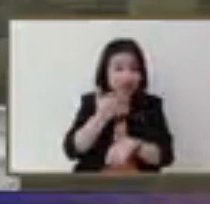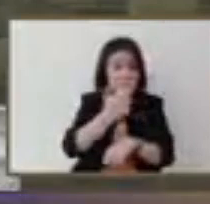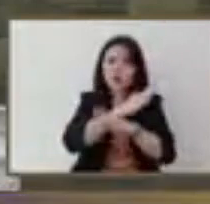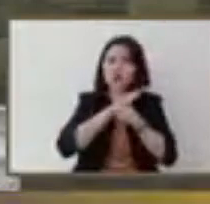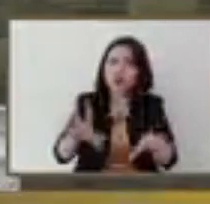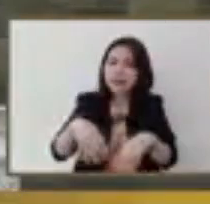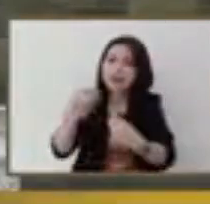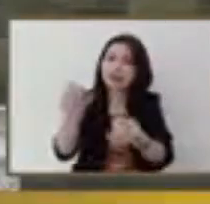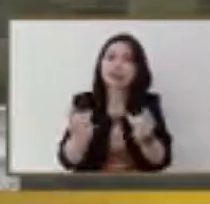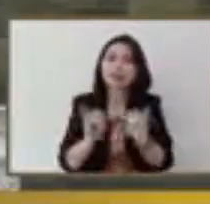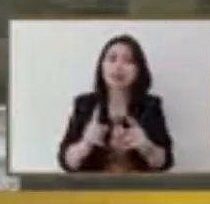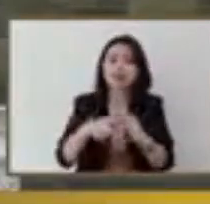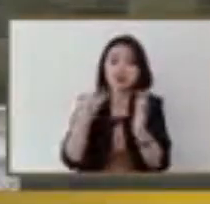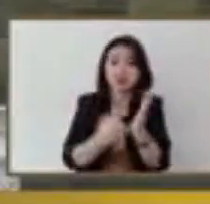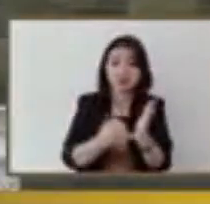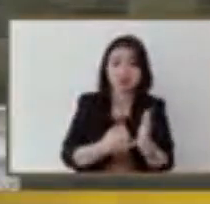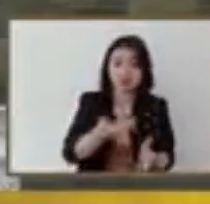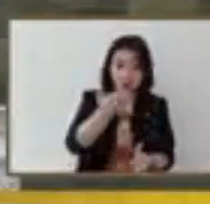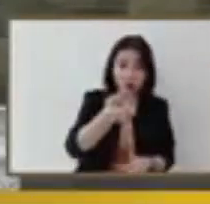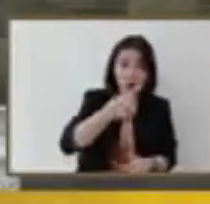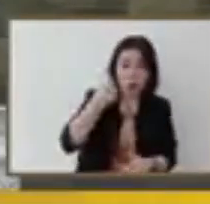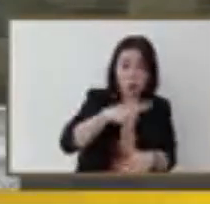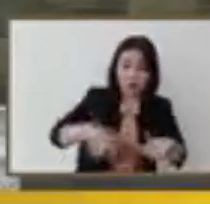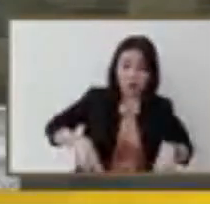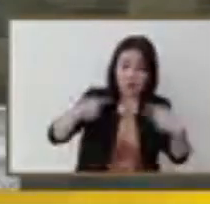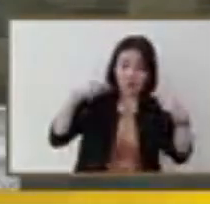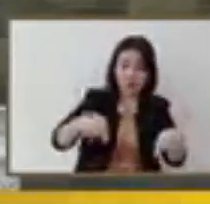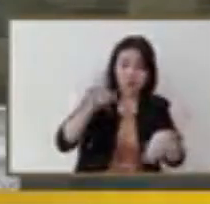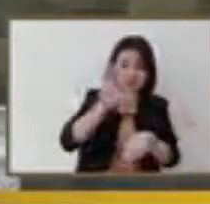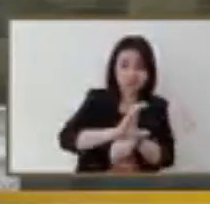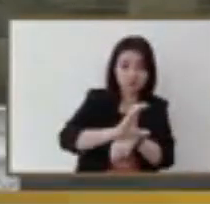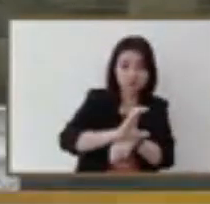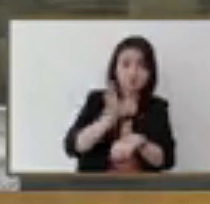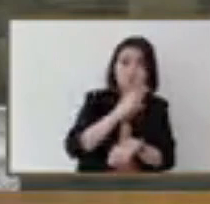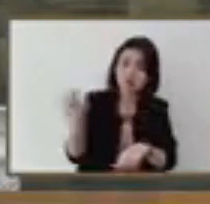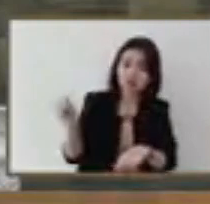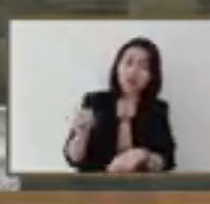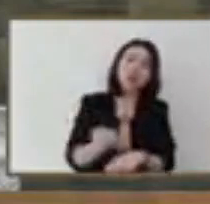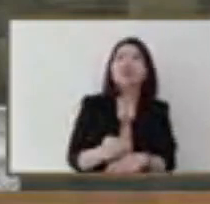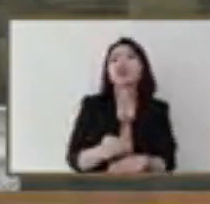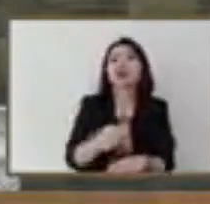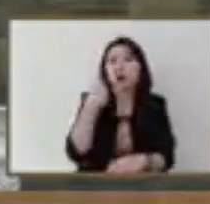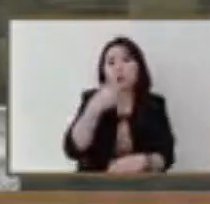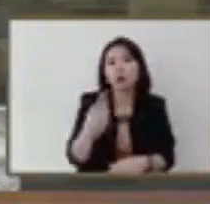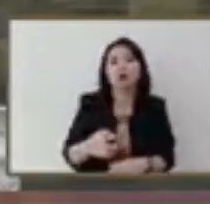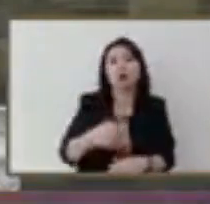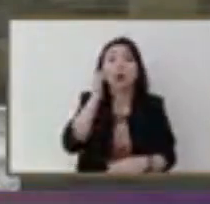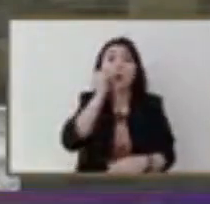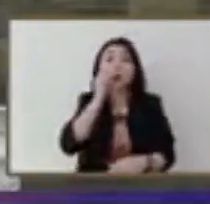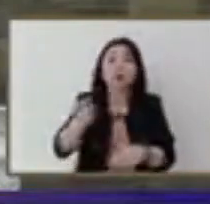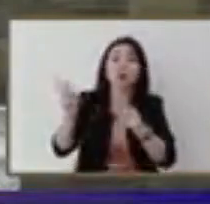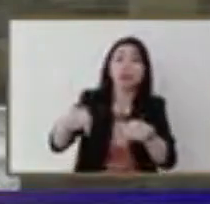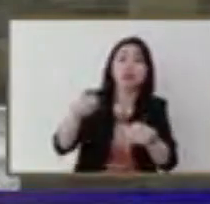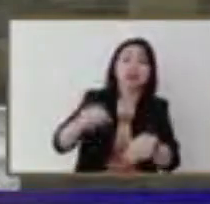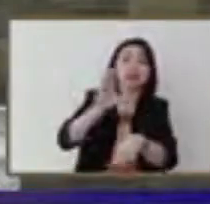Huwag niyong sabihin na kayo mga nandito nakatira, dito na kayo nakatira. At kayo mga palagi rito every Sunday, nandito kasama